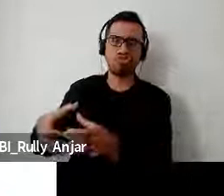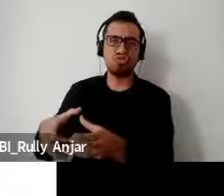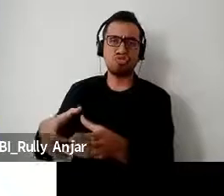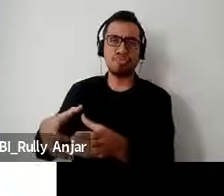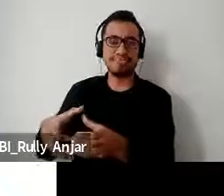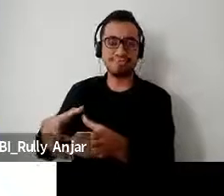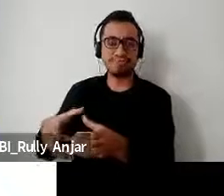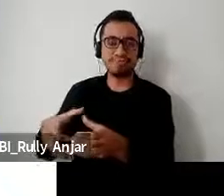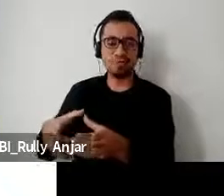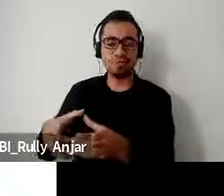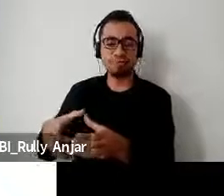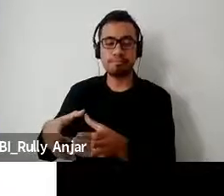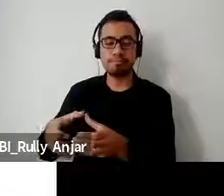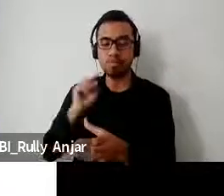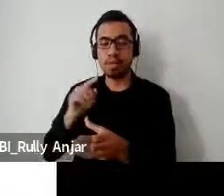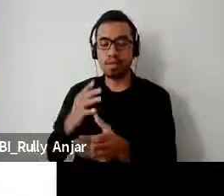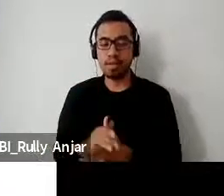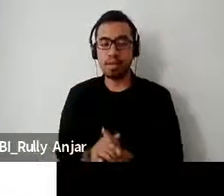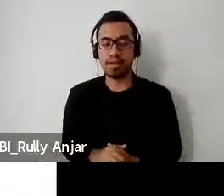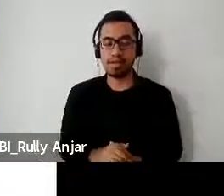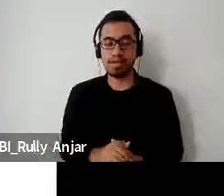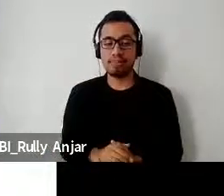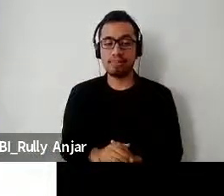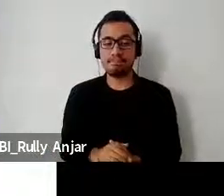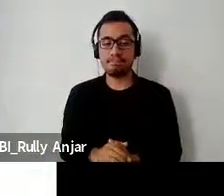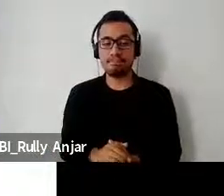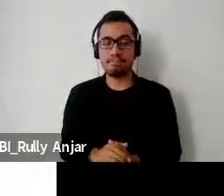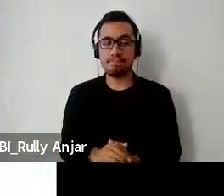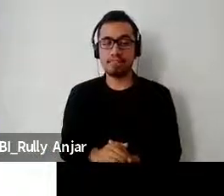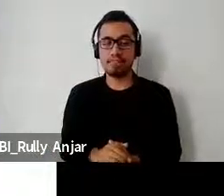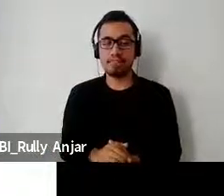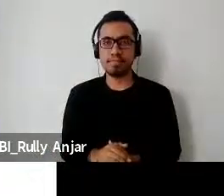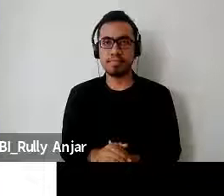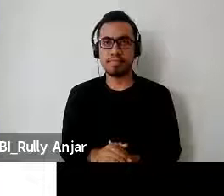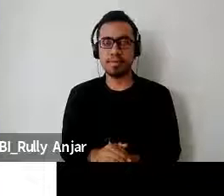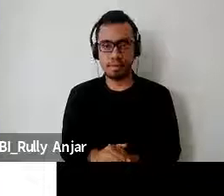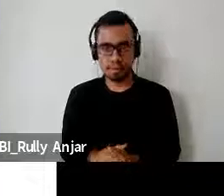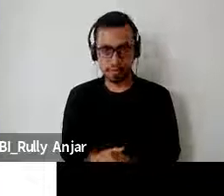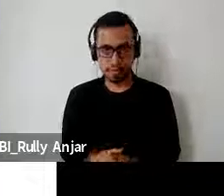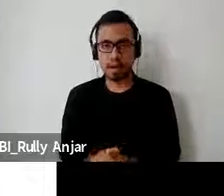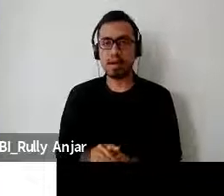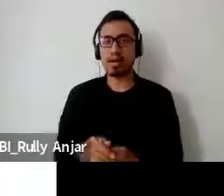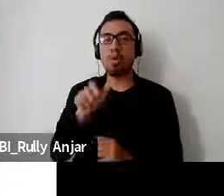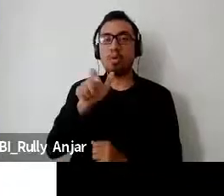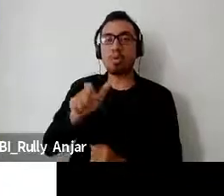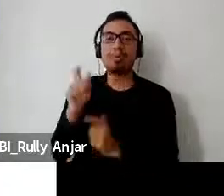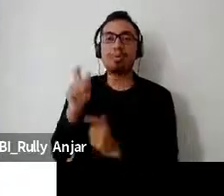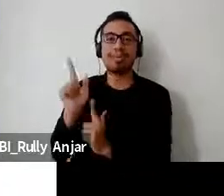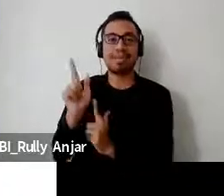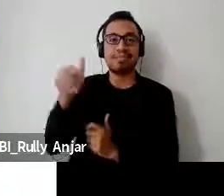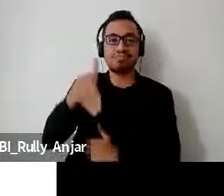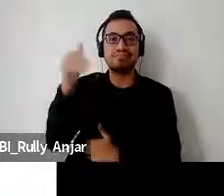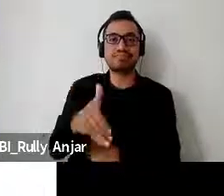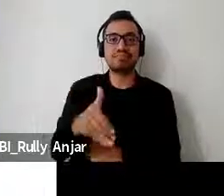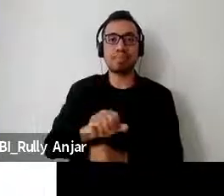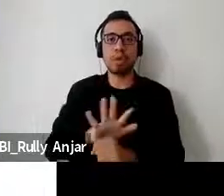militarisasi respons COVID-19. Jadi kita melihat heavy presence, ya, banyak kehadiran militer yang sangat kentara yang